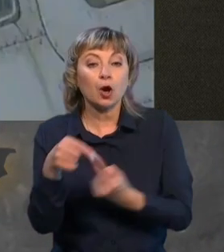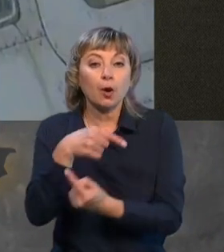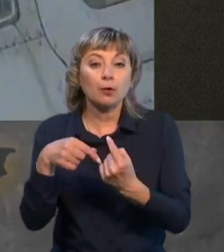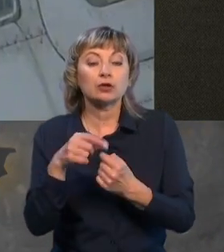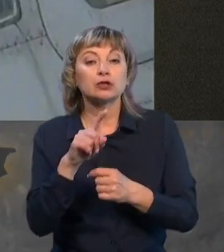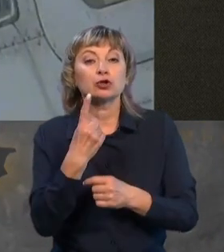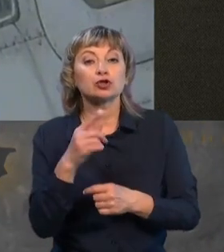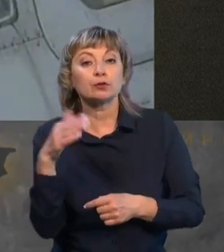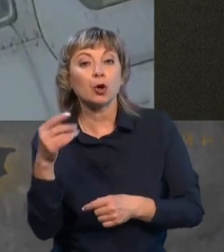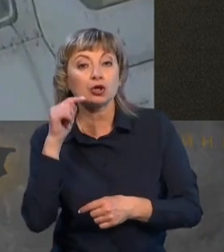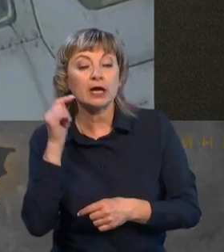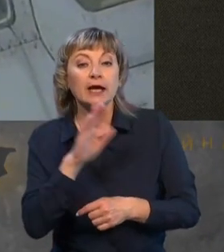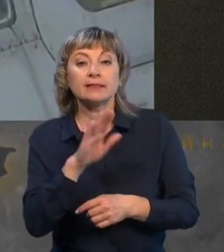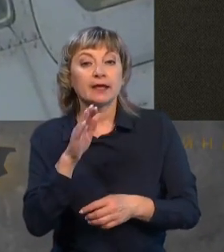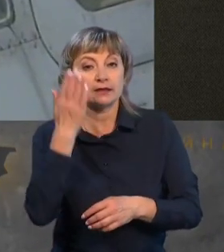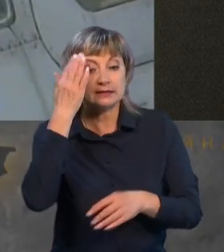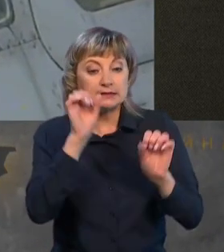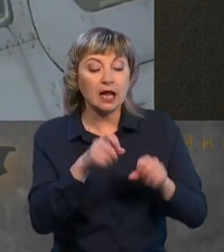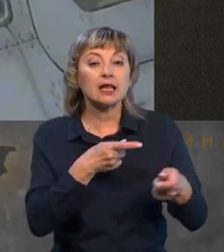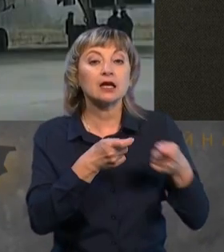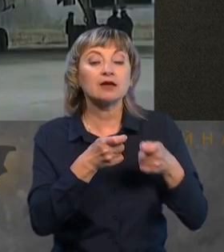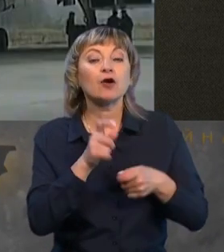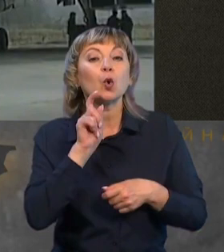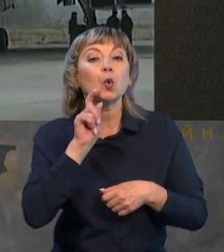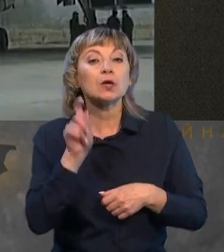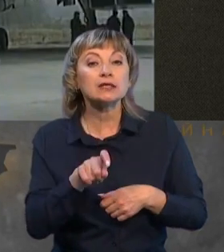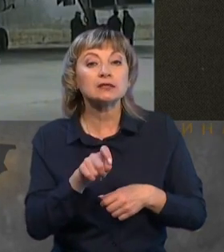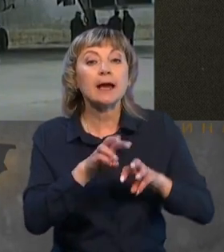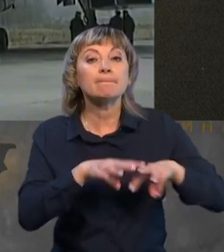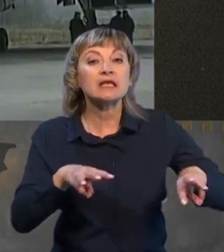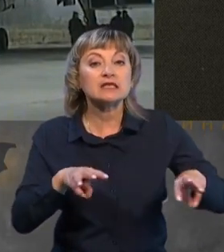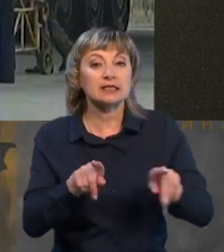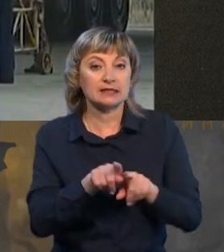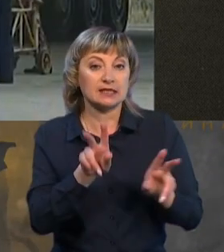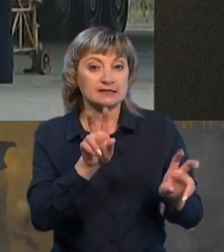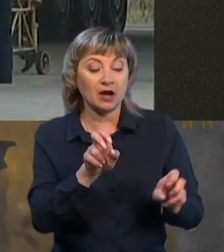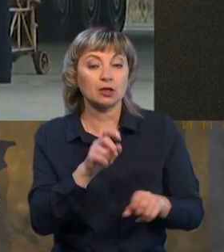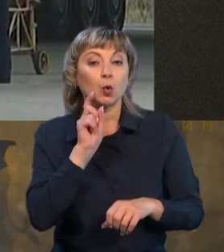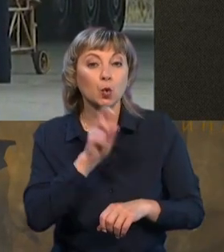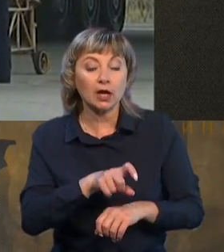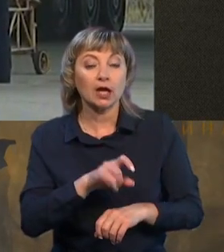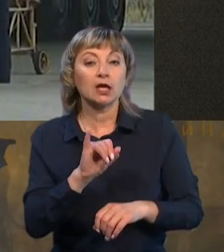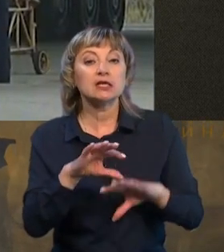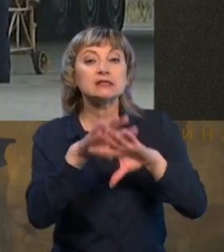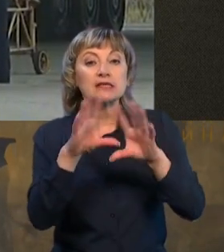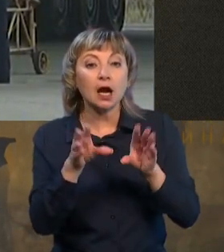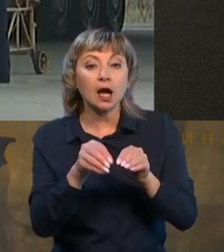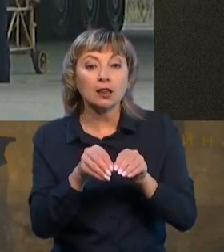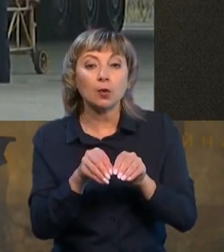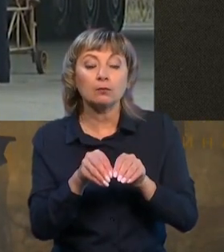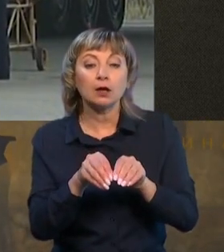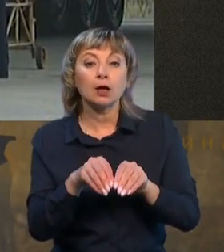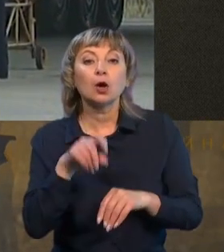і нездале керівництво українських міністрів так званих українських і загалом е-е